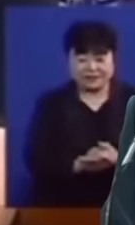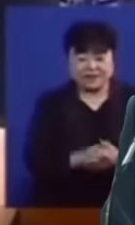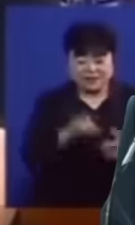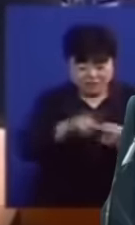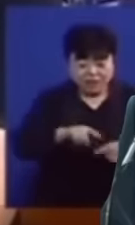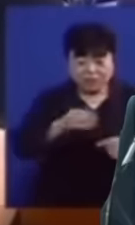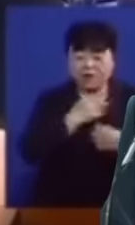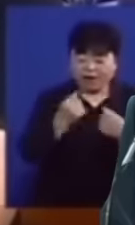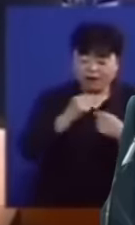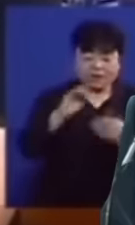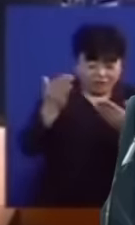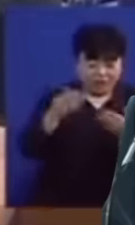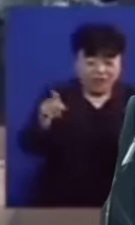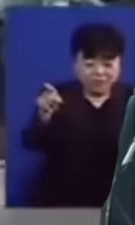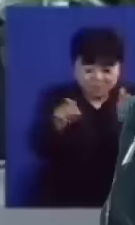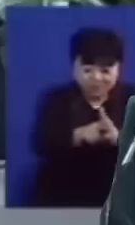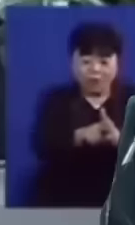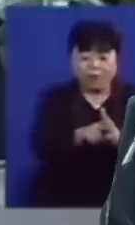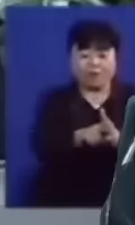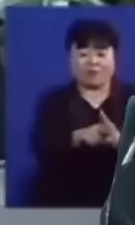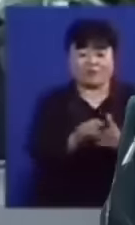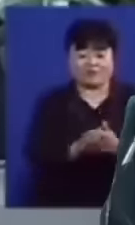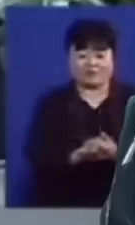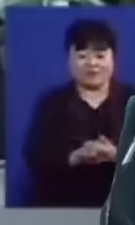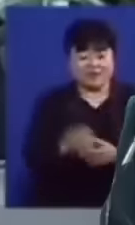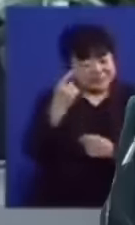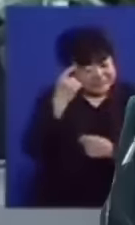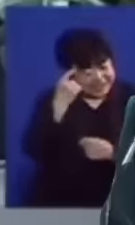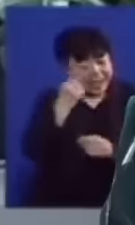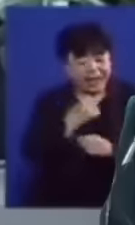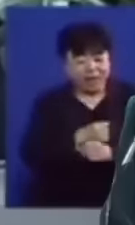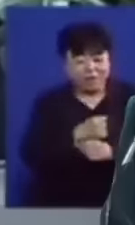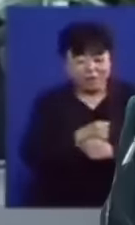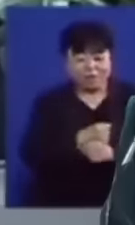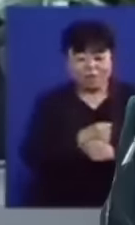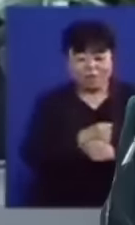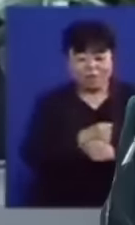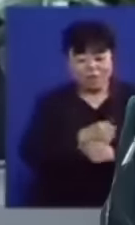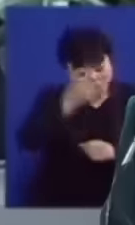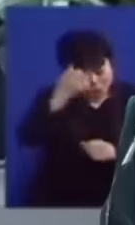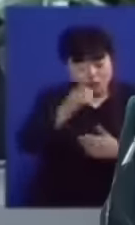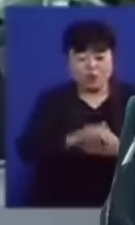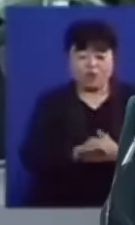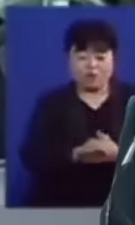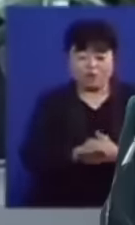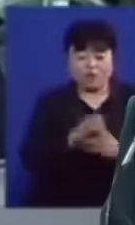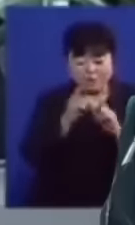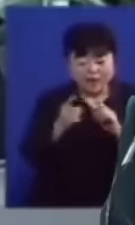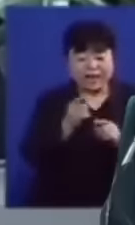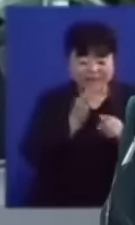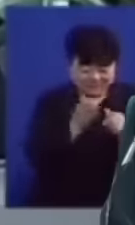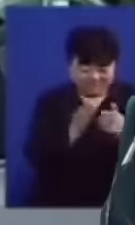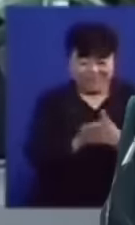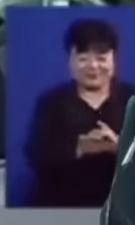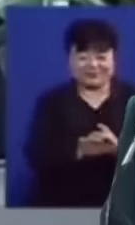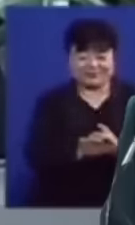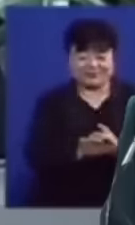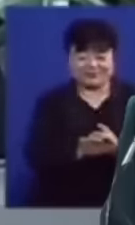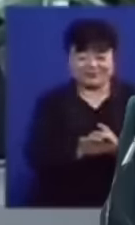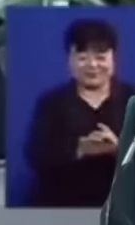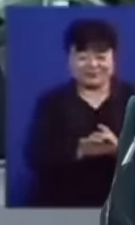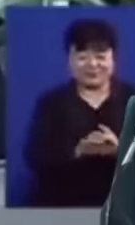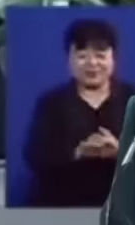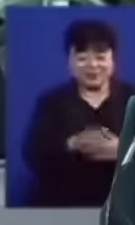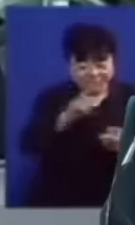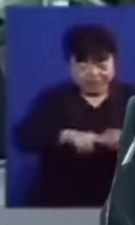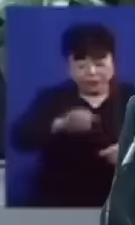그대로 된다고요. 믿고 생각하고 꿈꾸고 말하세요.